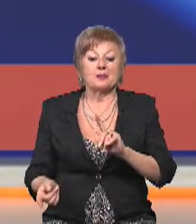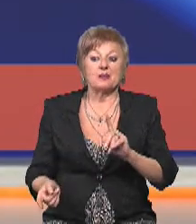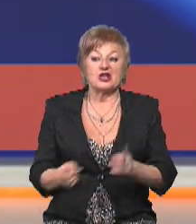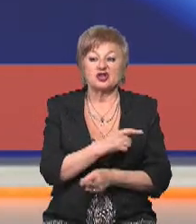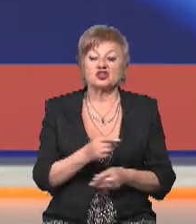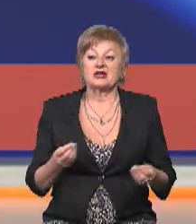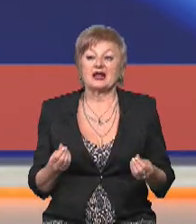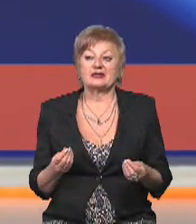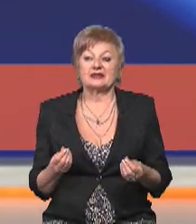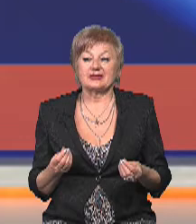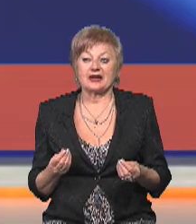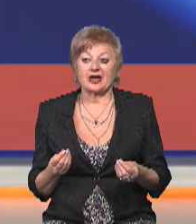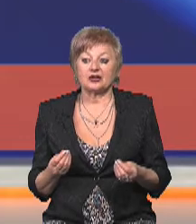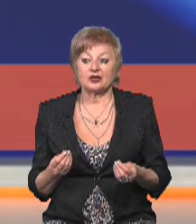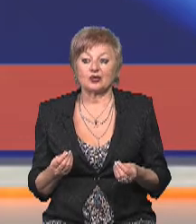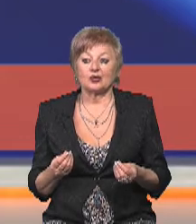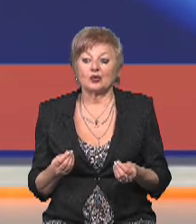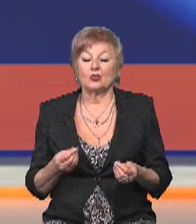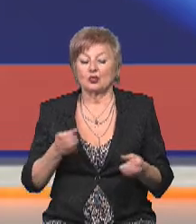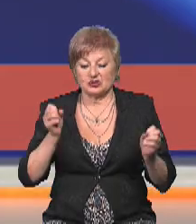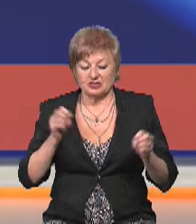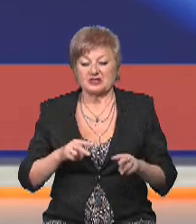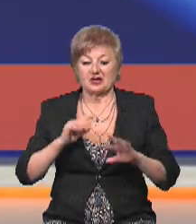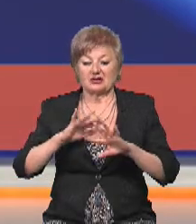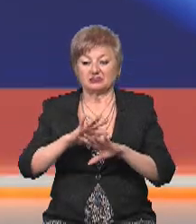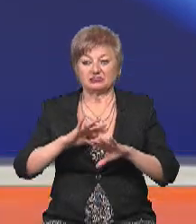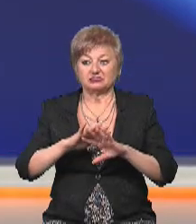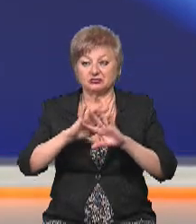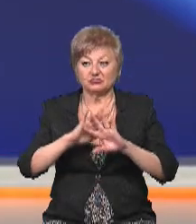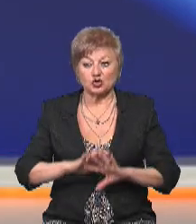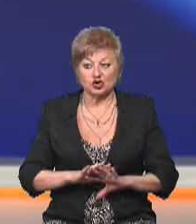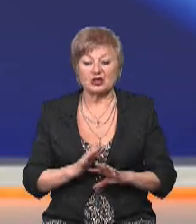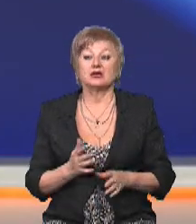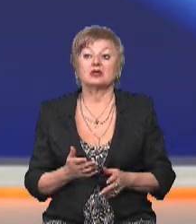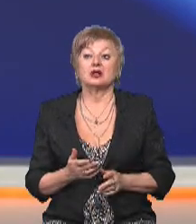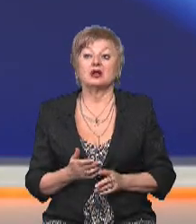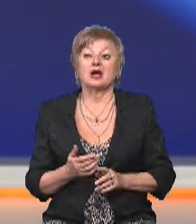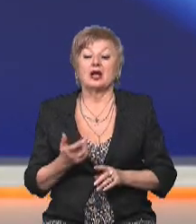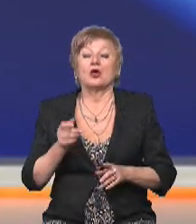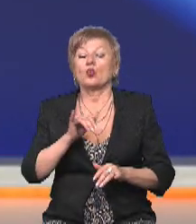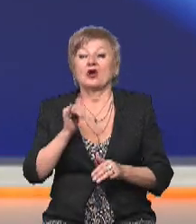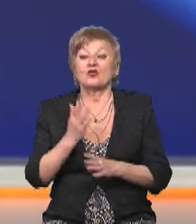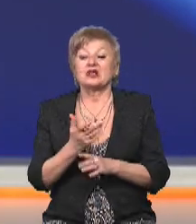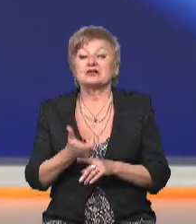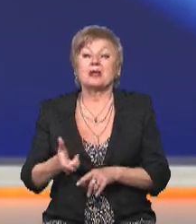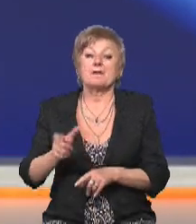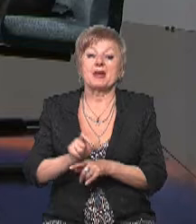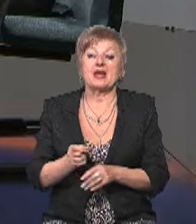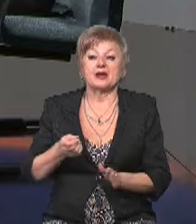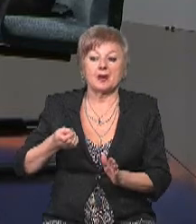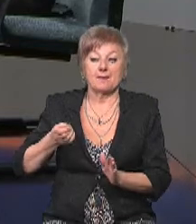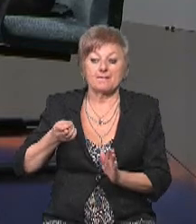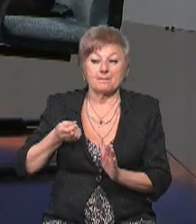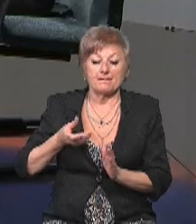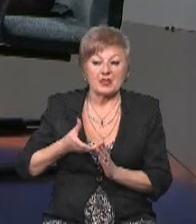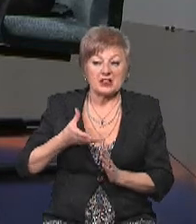деньги по определенному алгоритму. Если долг по газу отсутствует, так как есть переплата по акции, газовая